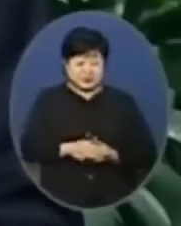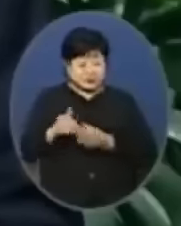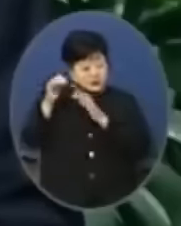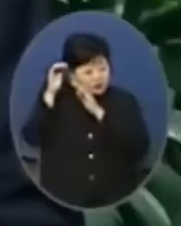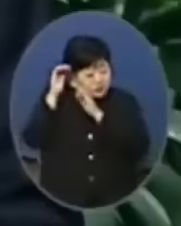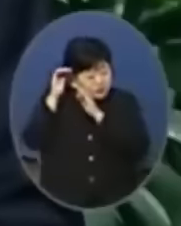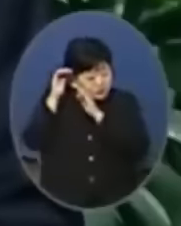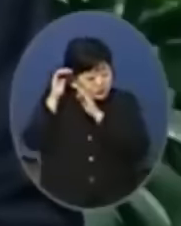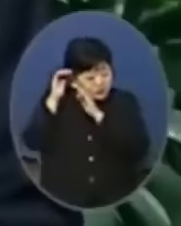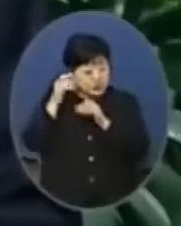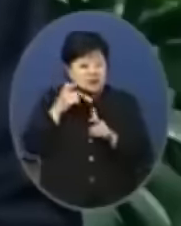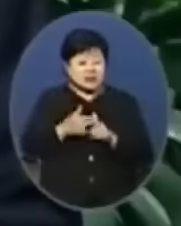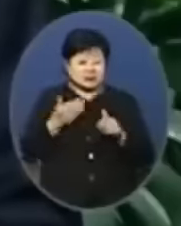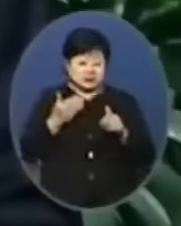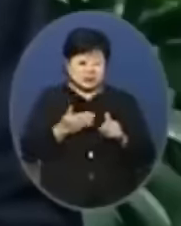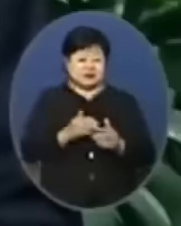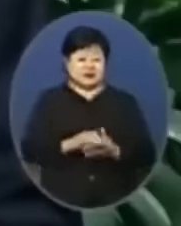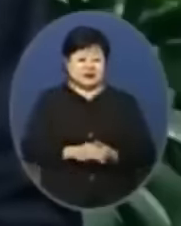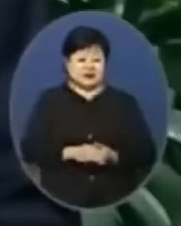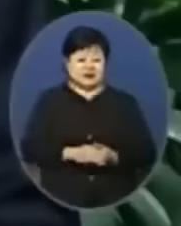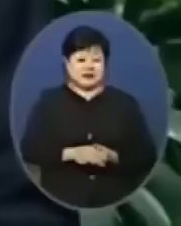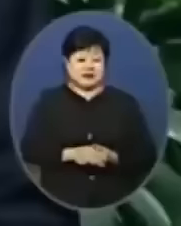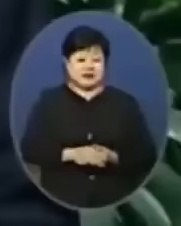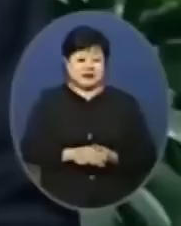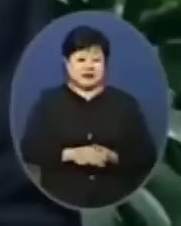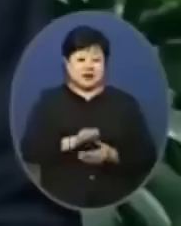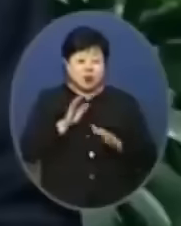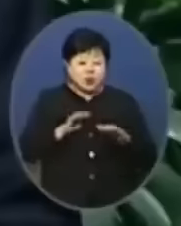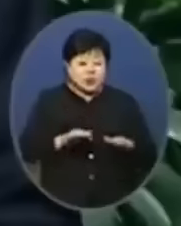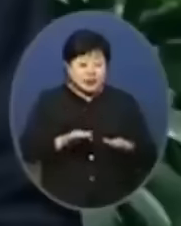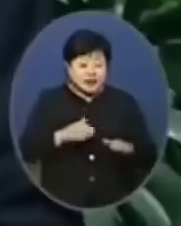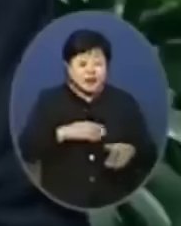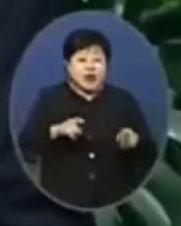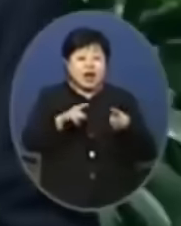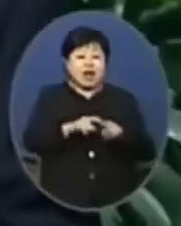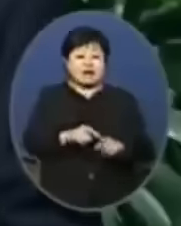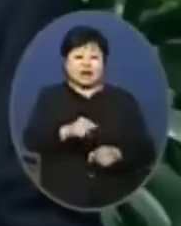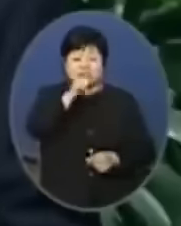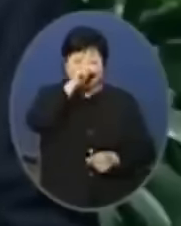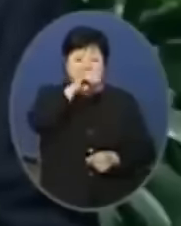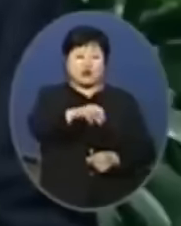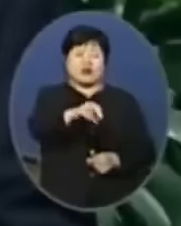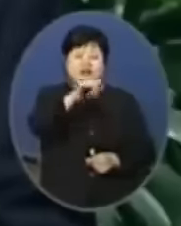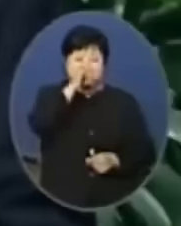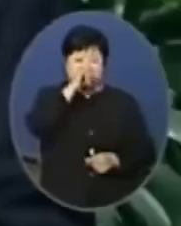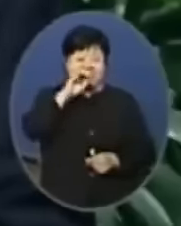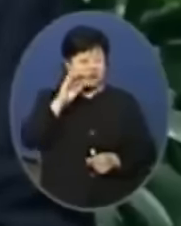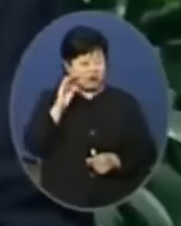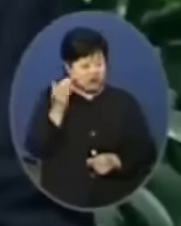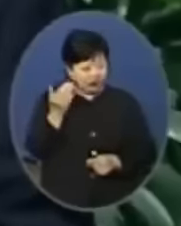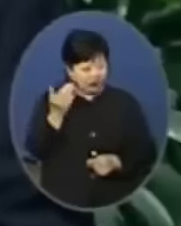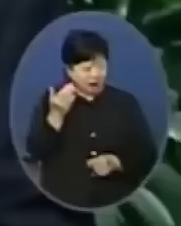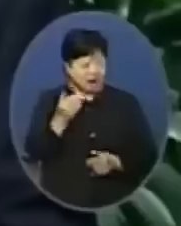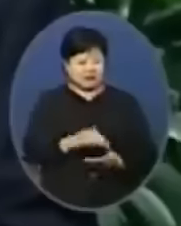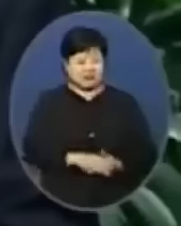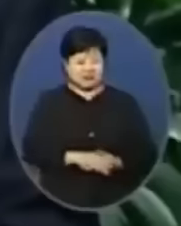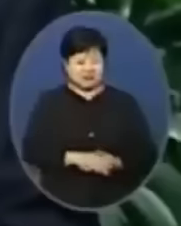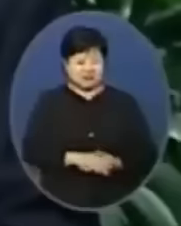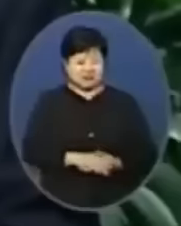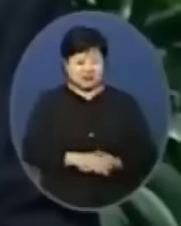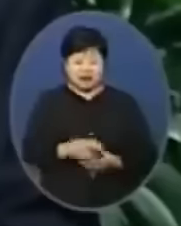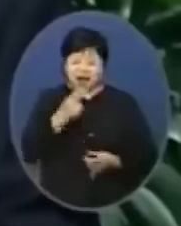기울여봅니다. 예수님이 그래 너는 바로 오늘 나와 함께 낙원에 있으리라. 해도